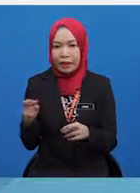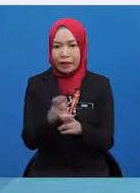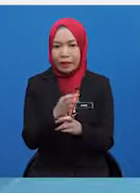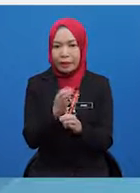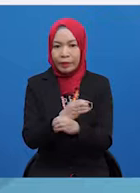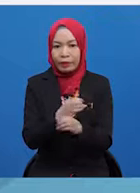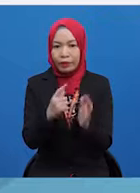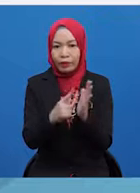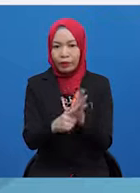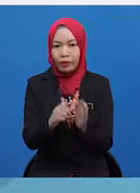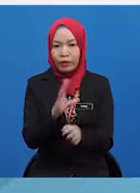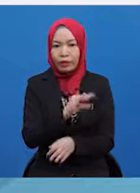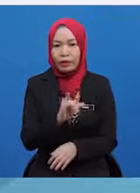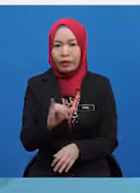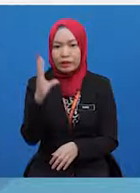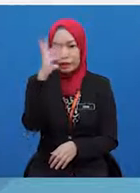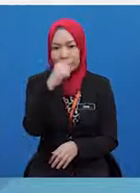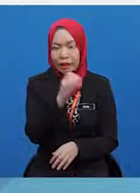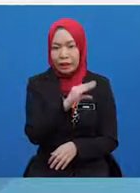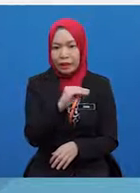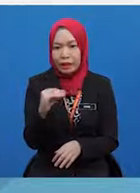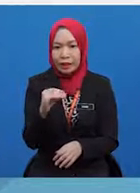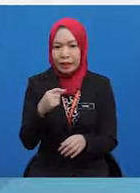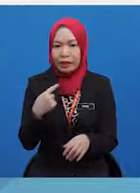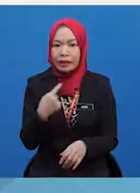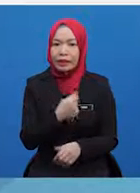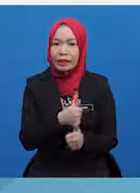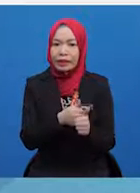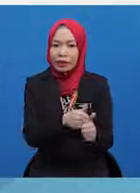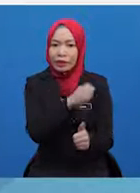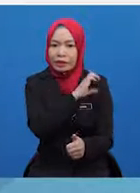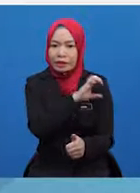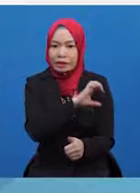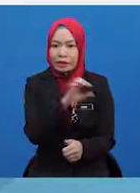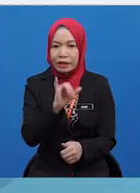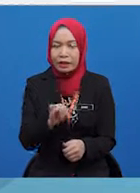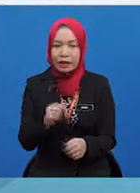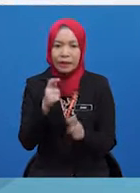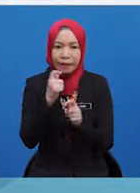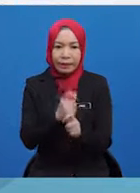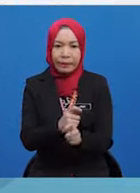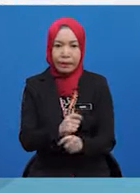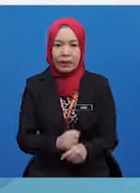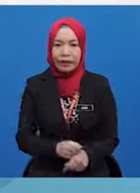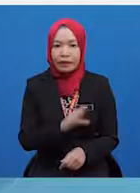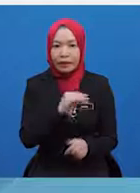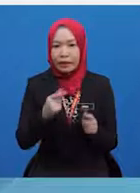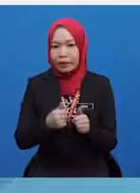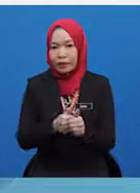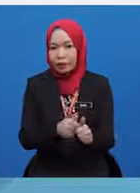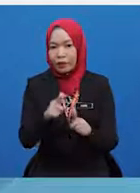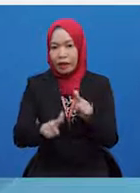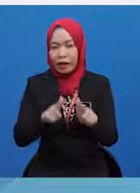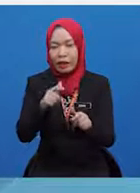dengan menepati ciri-ciri logo dengan tepat dan mengikut langkah